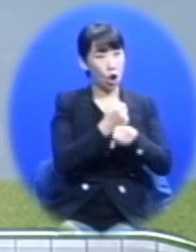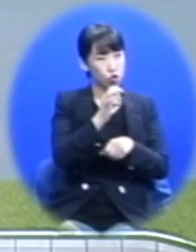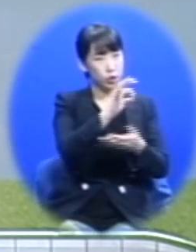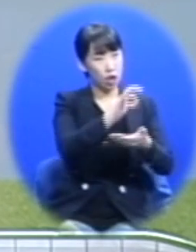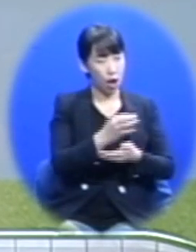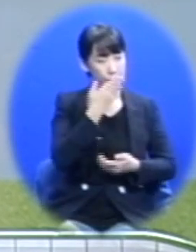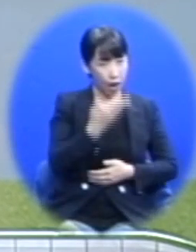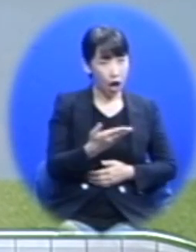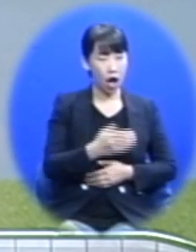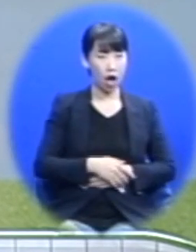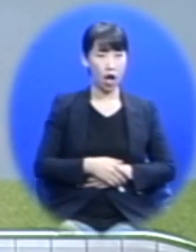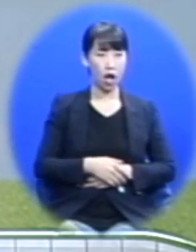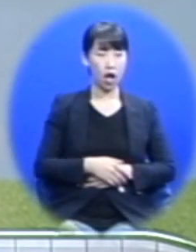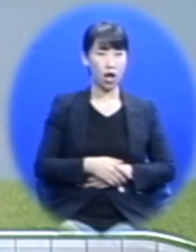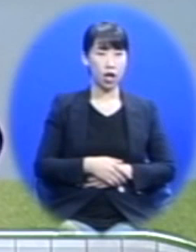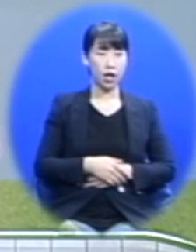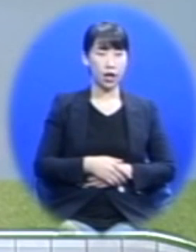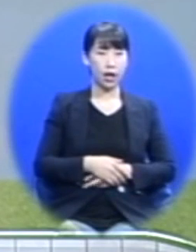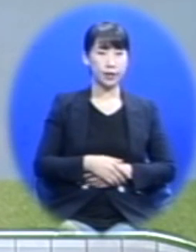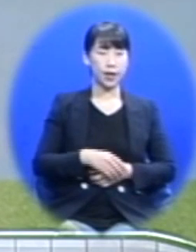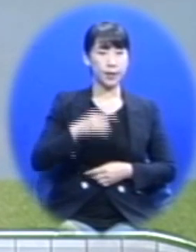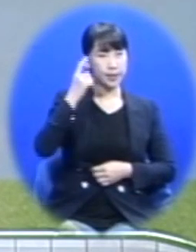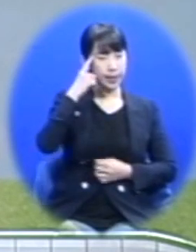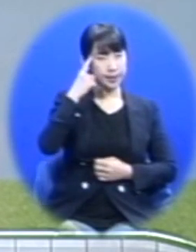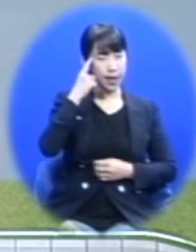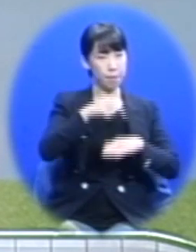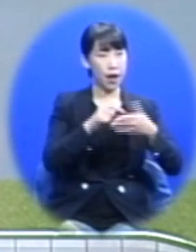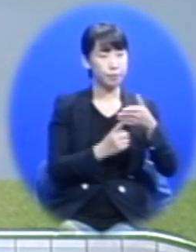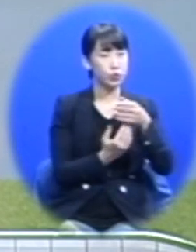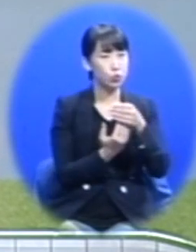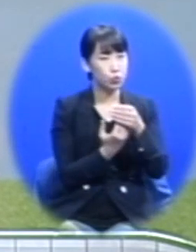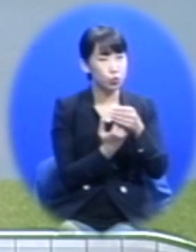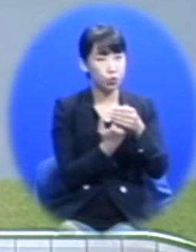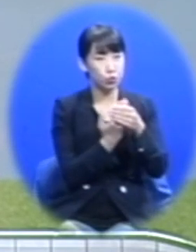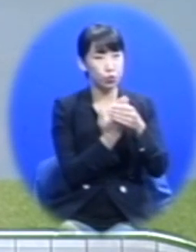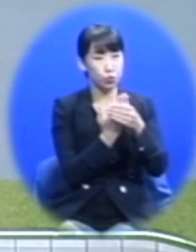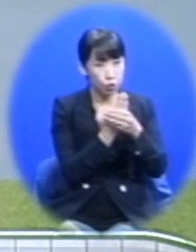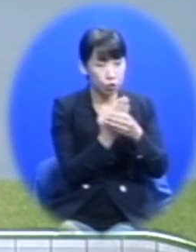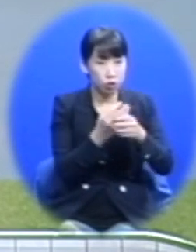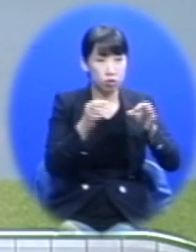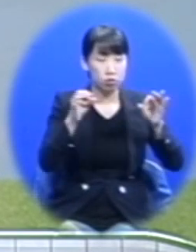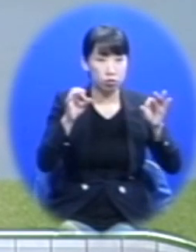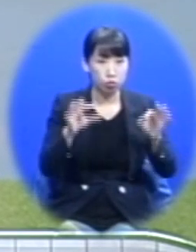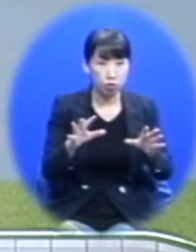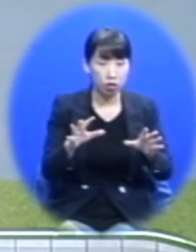종신 교수가 될 수도 있지 않겠나. 그렇게 하겠다는 마음이 들어요. 그 순간에